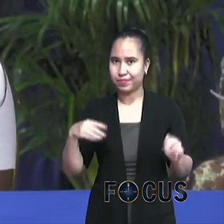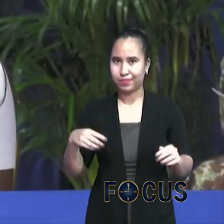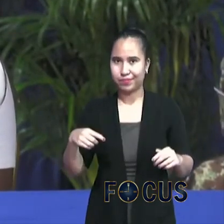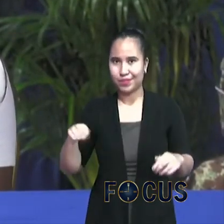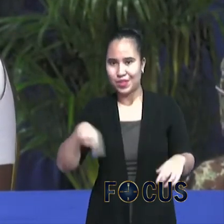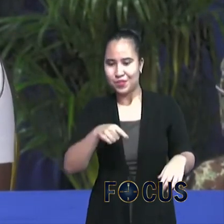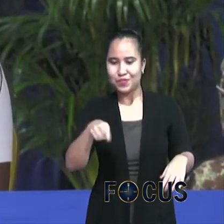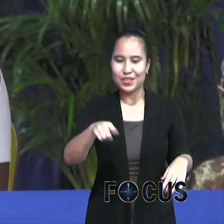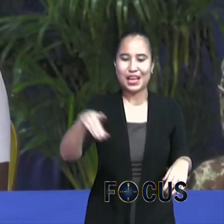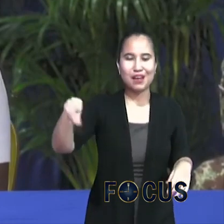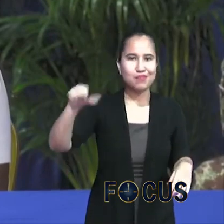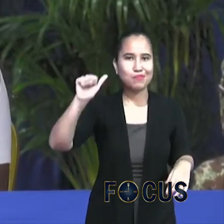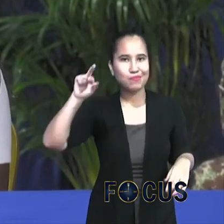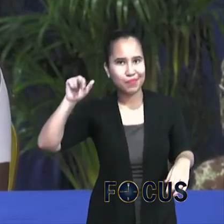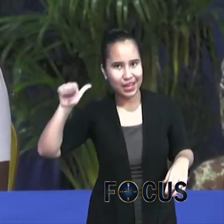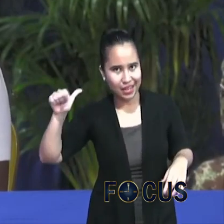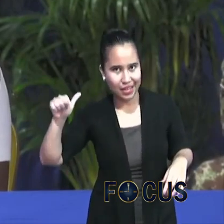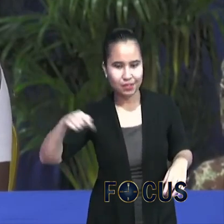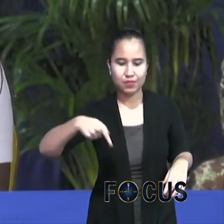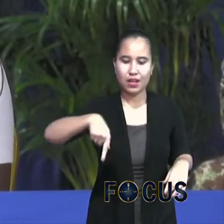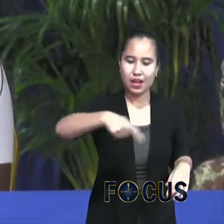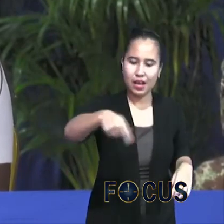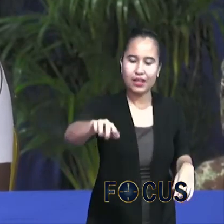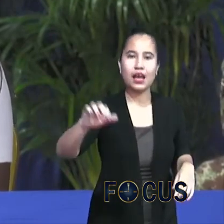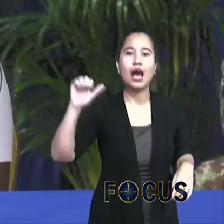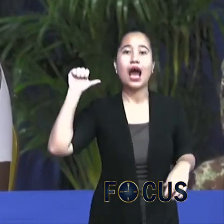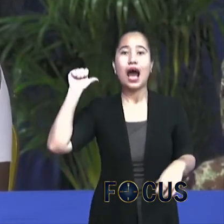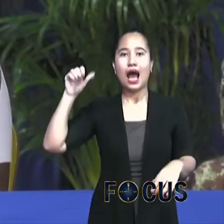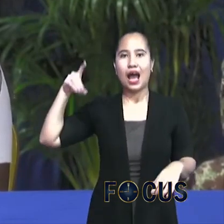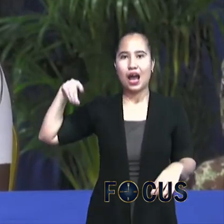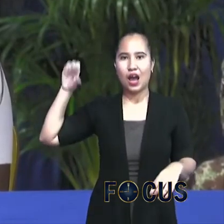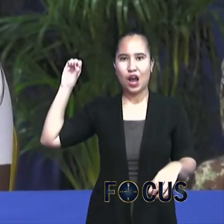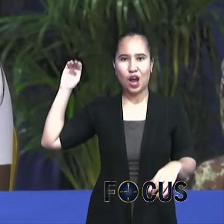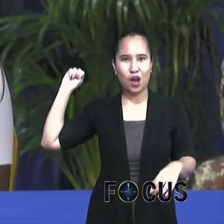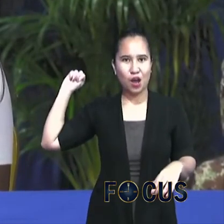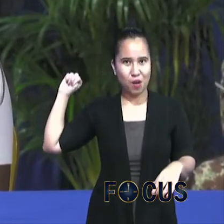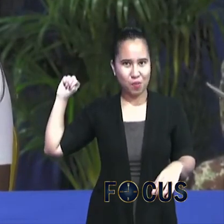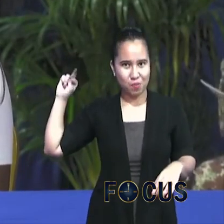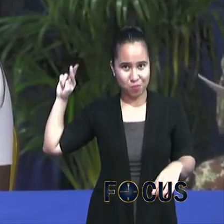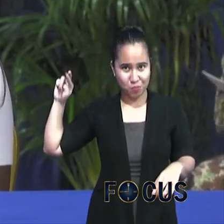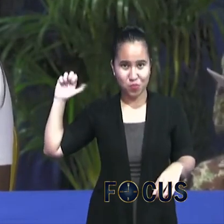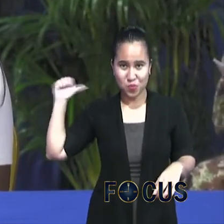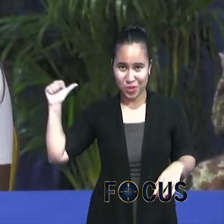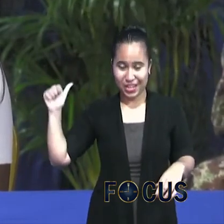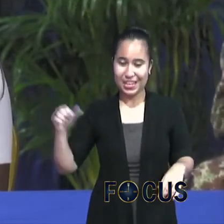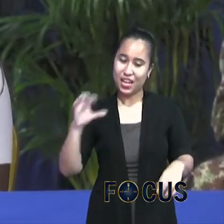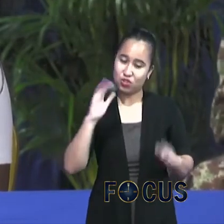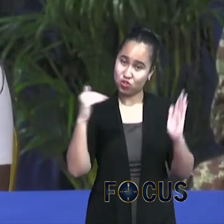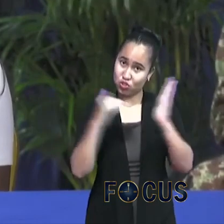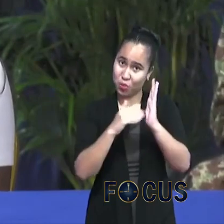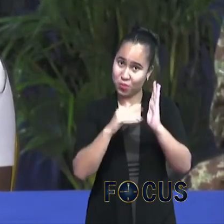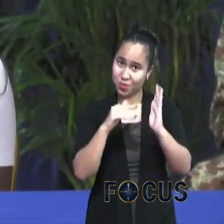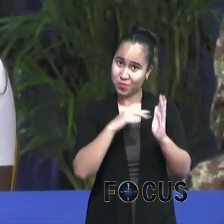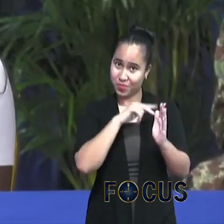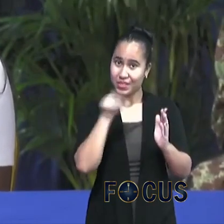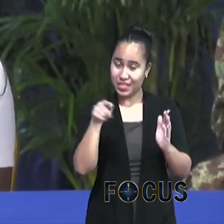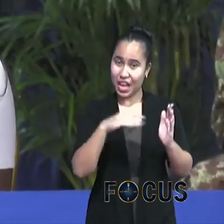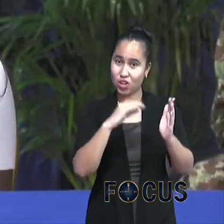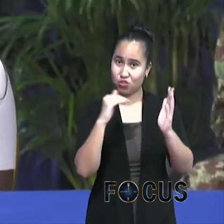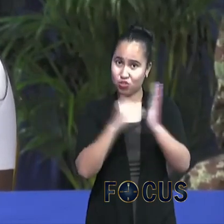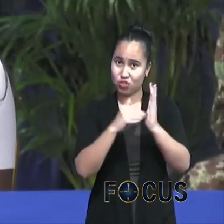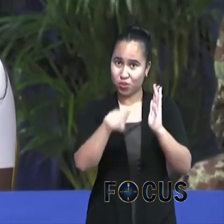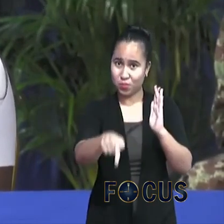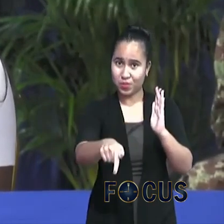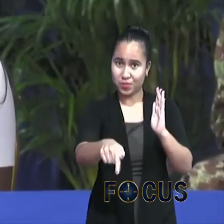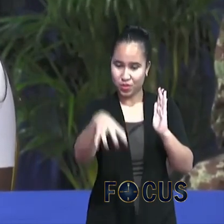via Para naar Apora, dan begrijpt u dat u bij de post van Witagrong gestopt zal worden. En waarschijnlijk begint het vanaf